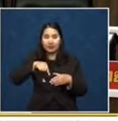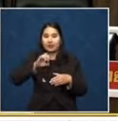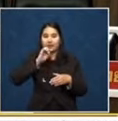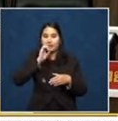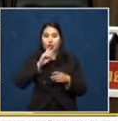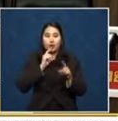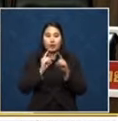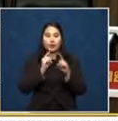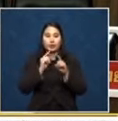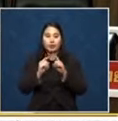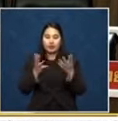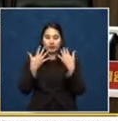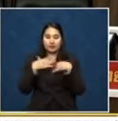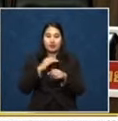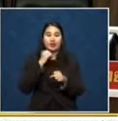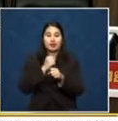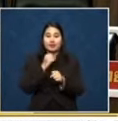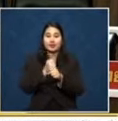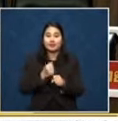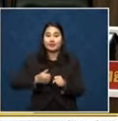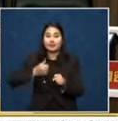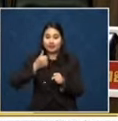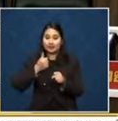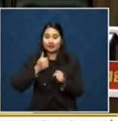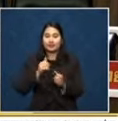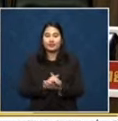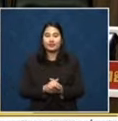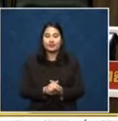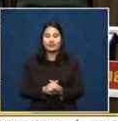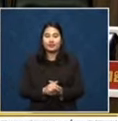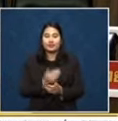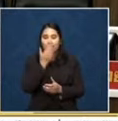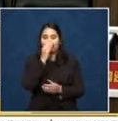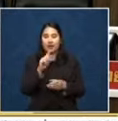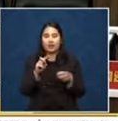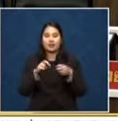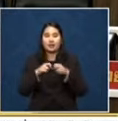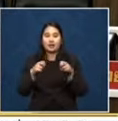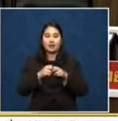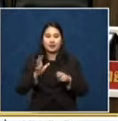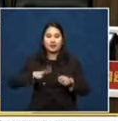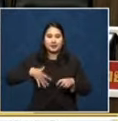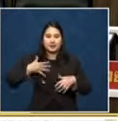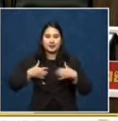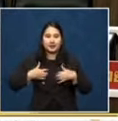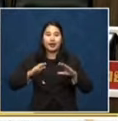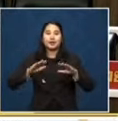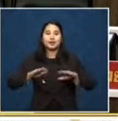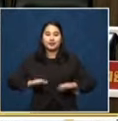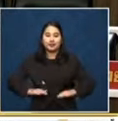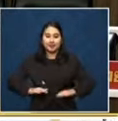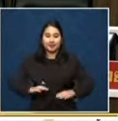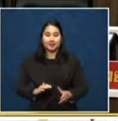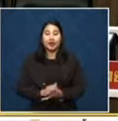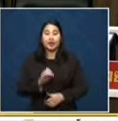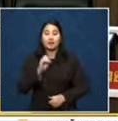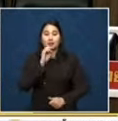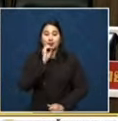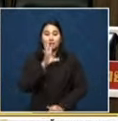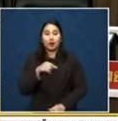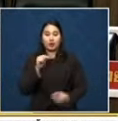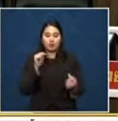ติดต่อกับต่างประเทศสามารถติดต่อกันได้เ่อเพื่อลดความเดือดร้อนและไม่ต้องมาร้องทุกข์ถึง